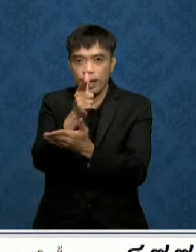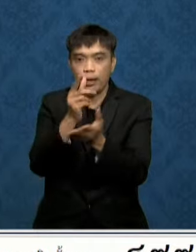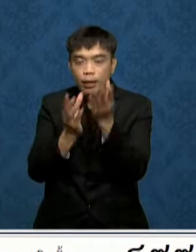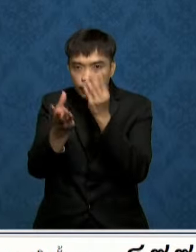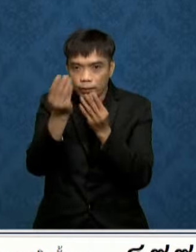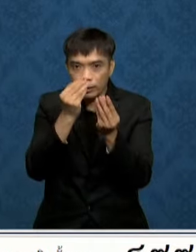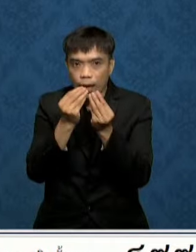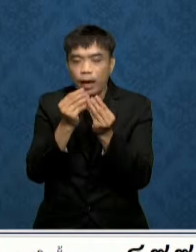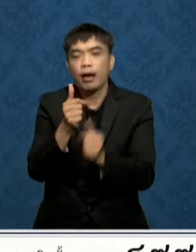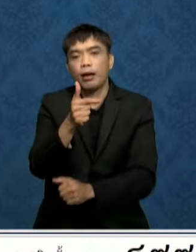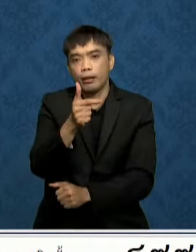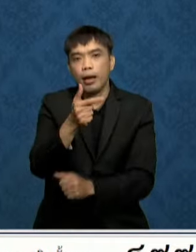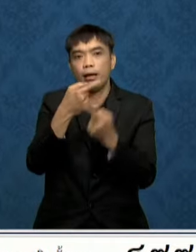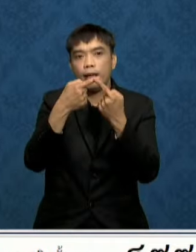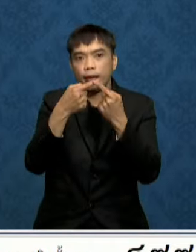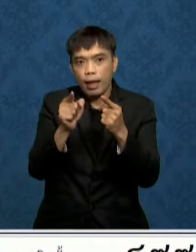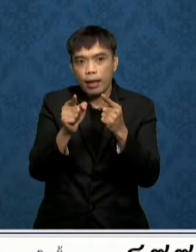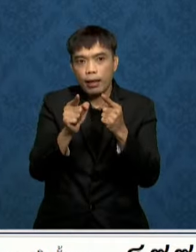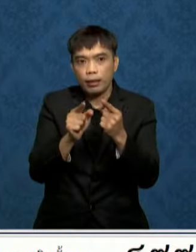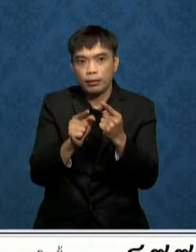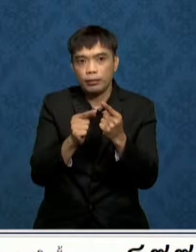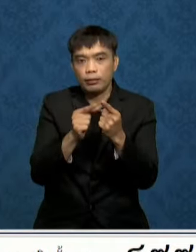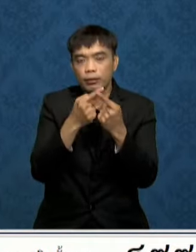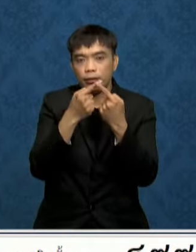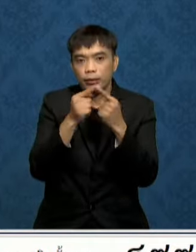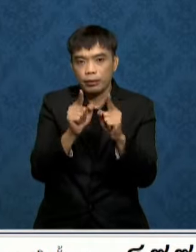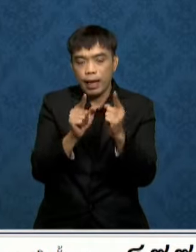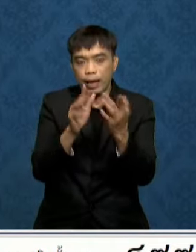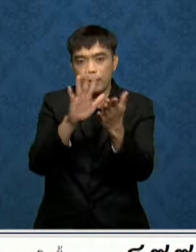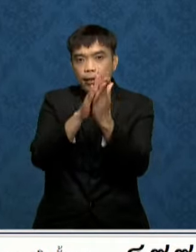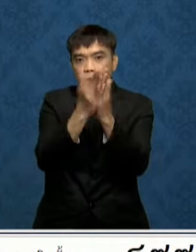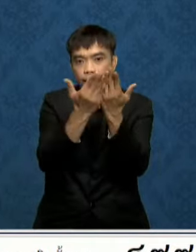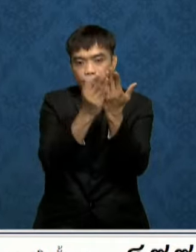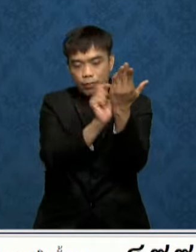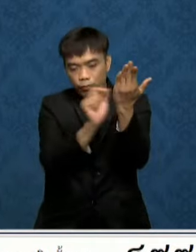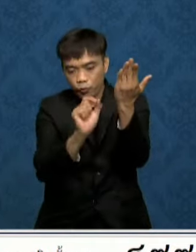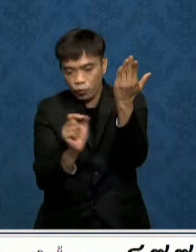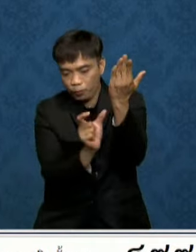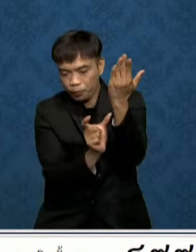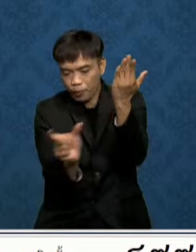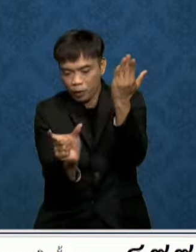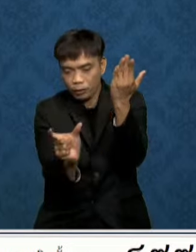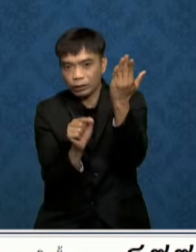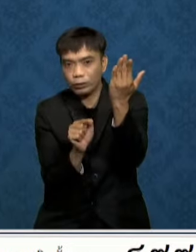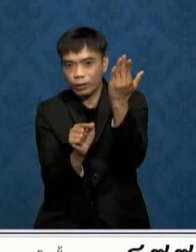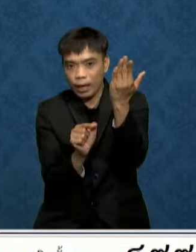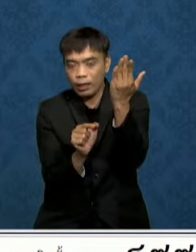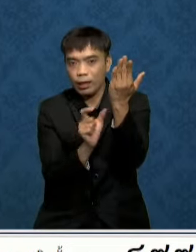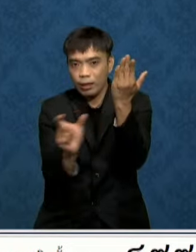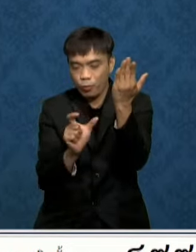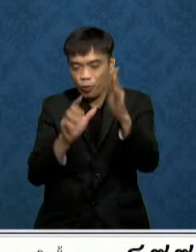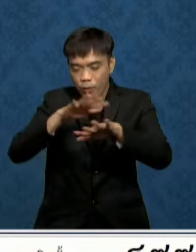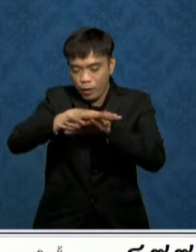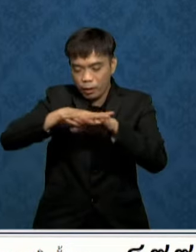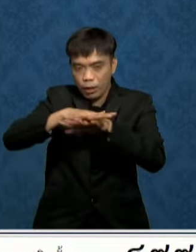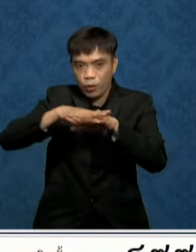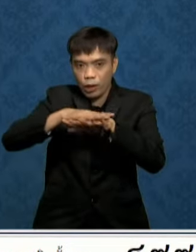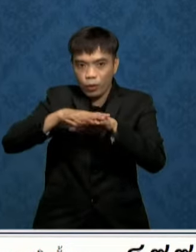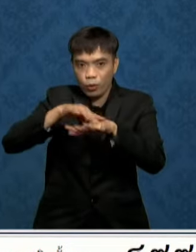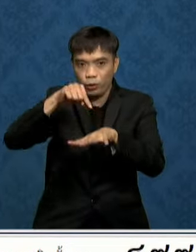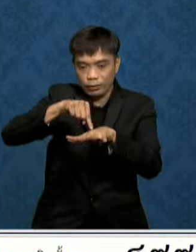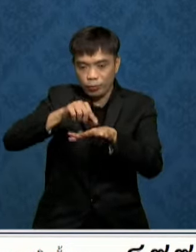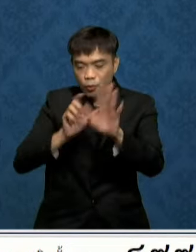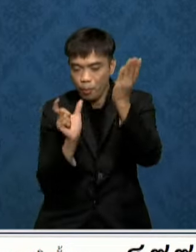ว่าในท้ายของเอ่อตัวตัวเอกสารค่ะได้มีการให้กับให้ QR coeมาด้วยว่าใน